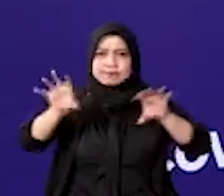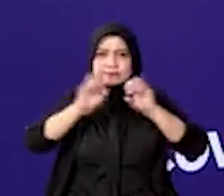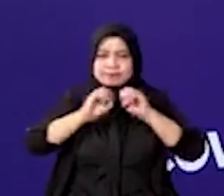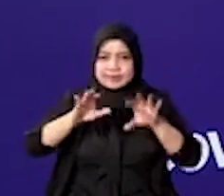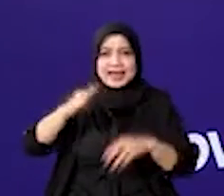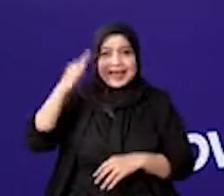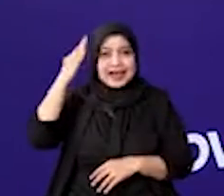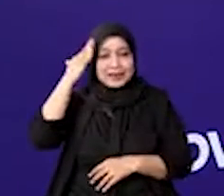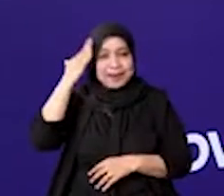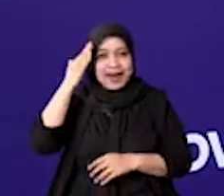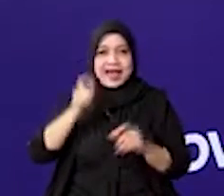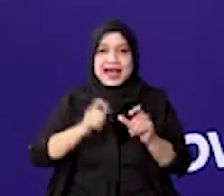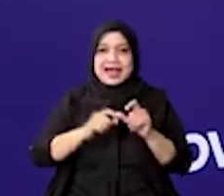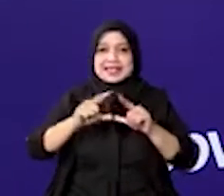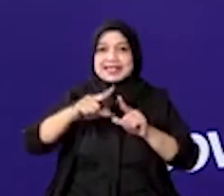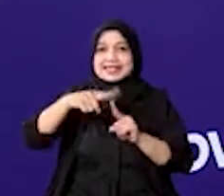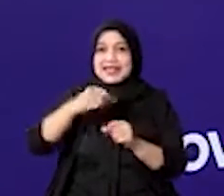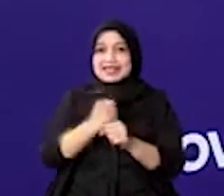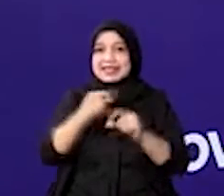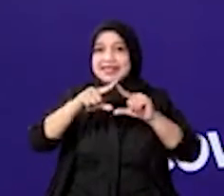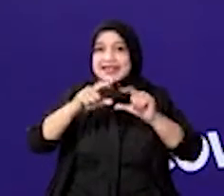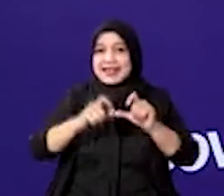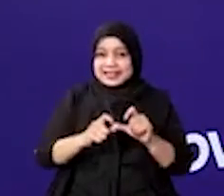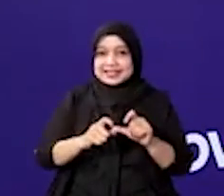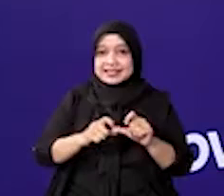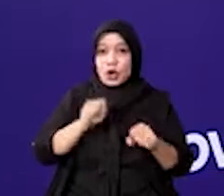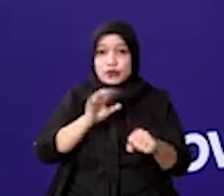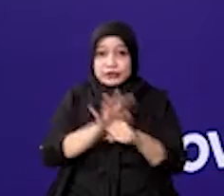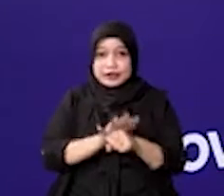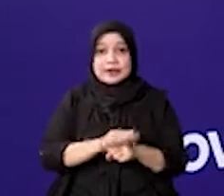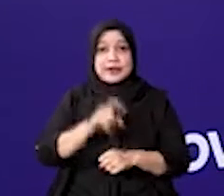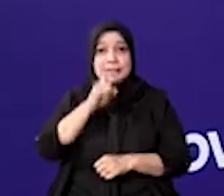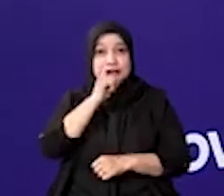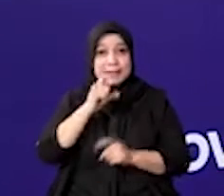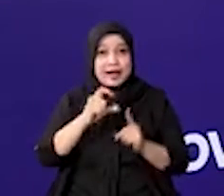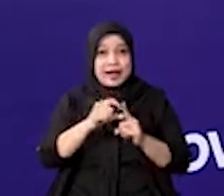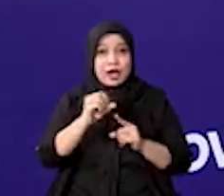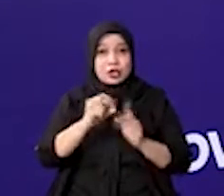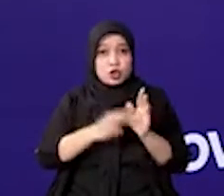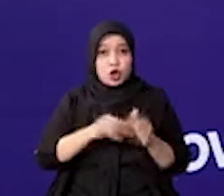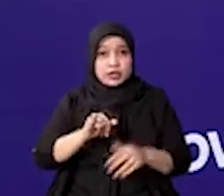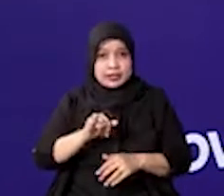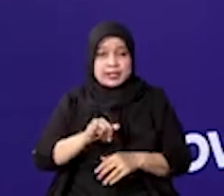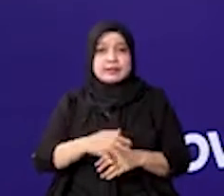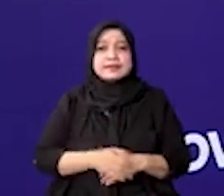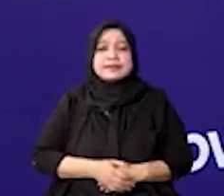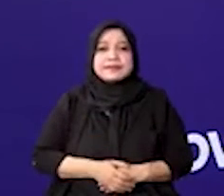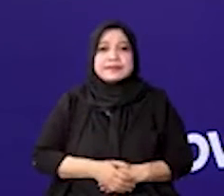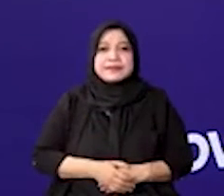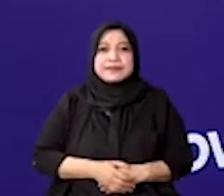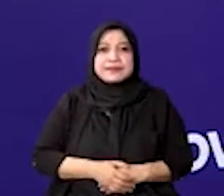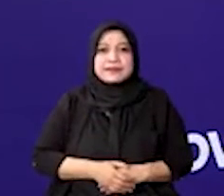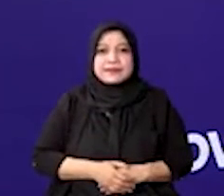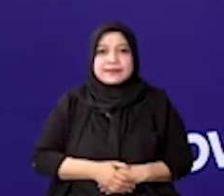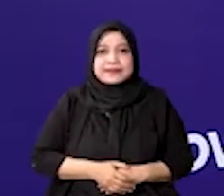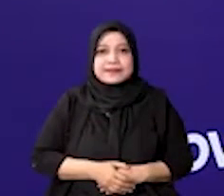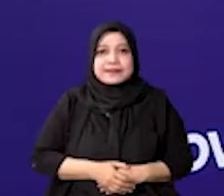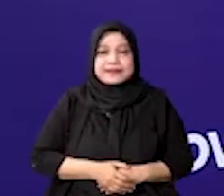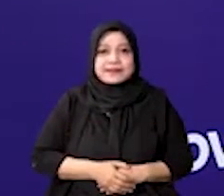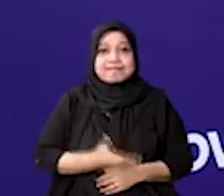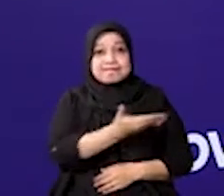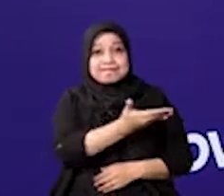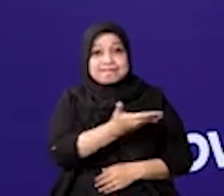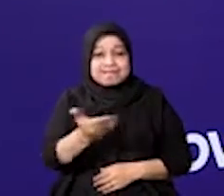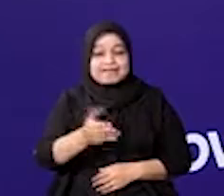ketua Satgas penanganan covid-19 Bapak Doni monardo yang mengatakan bahwa apa yang kita lakukan agar disiplin dan juga